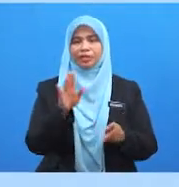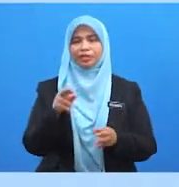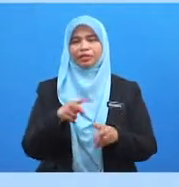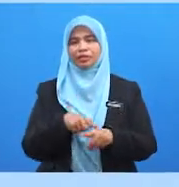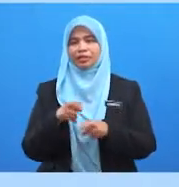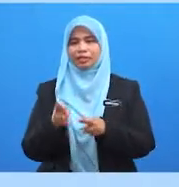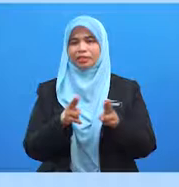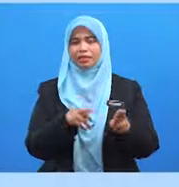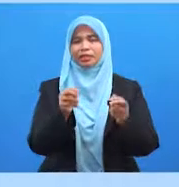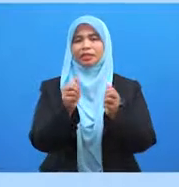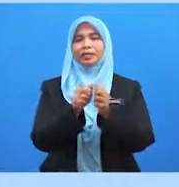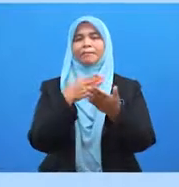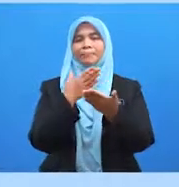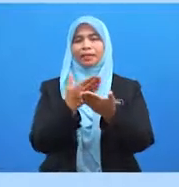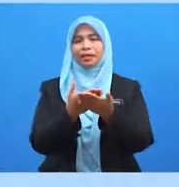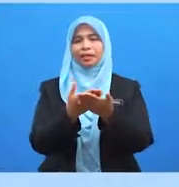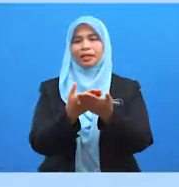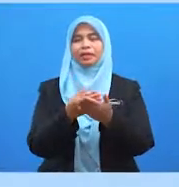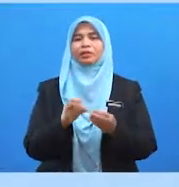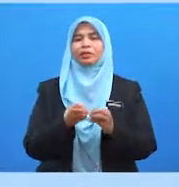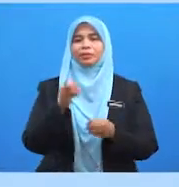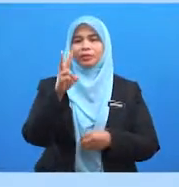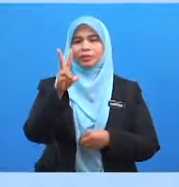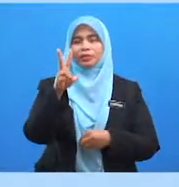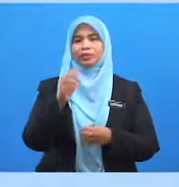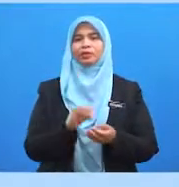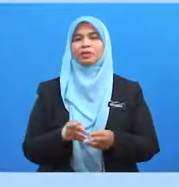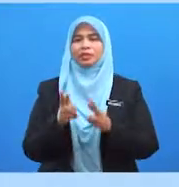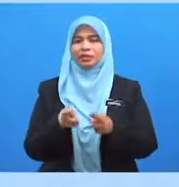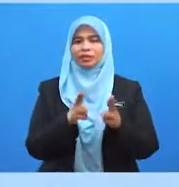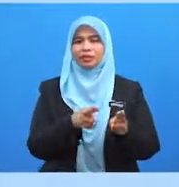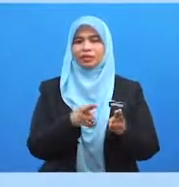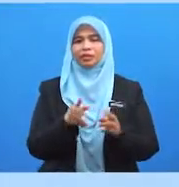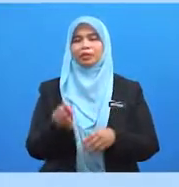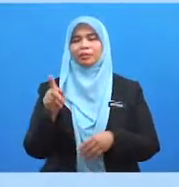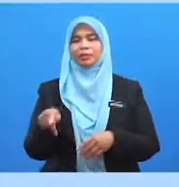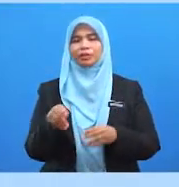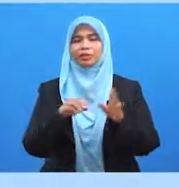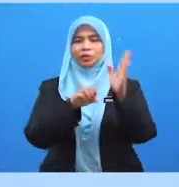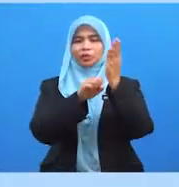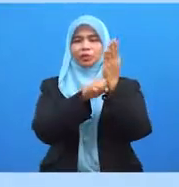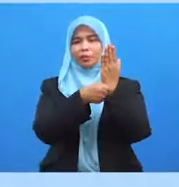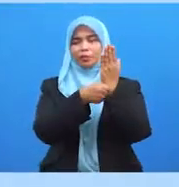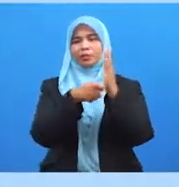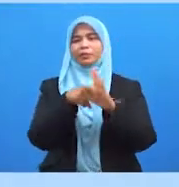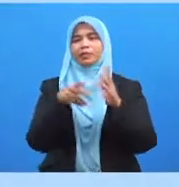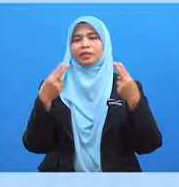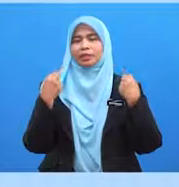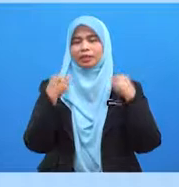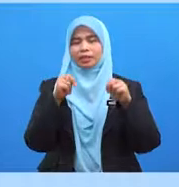dirancang dengan teliti. Yang kedua, merancang keperluan sumber